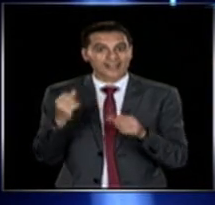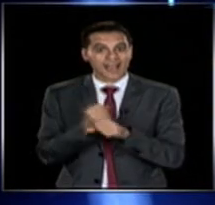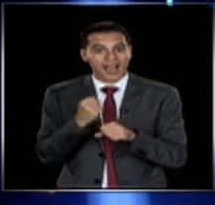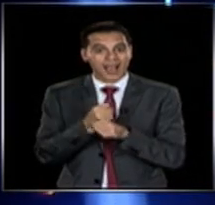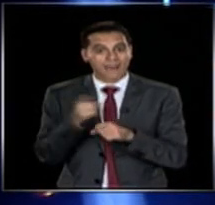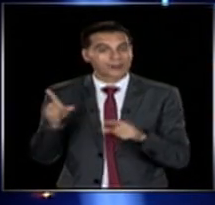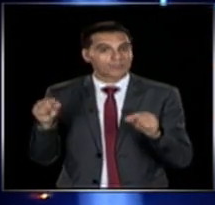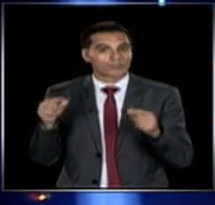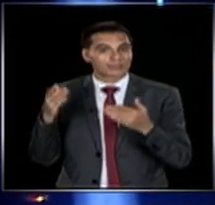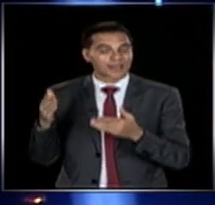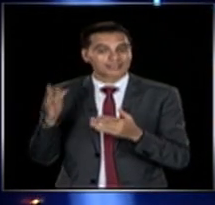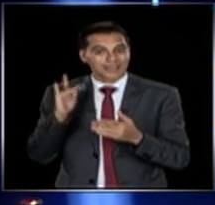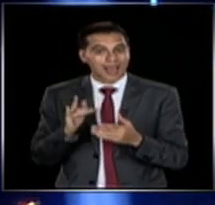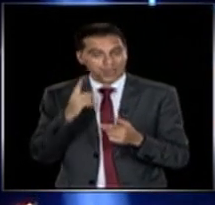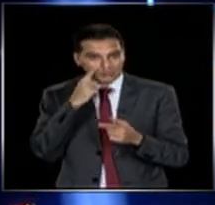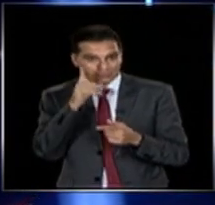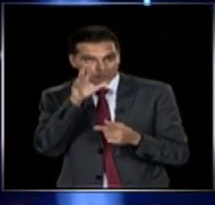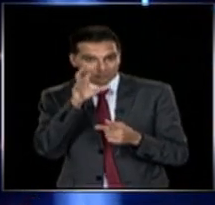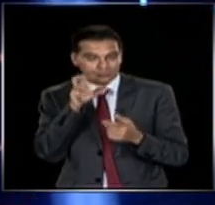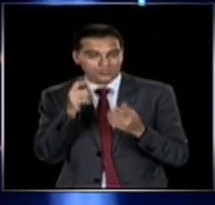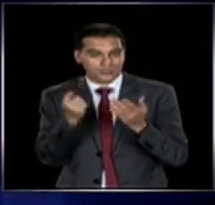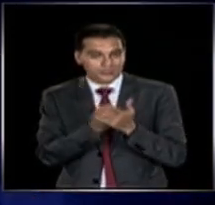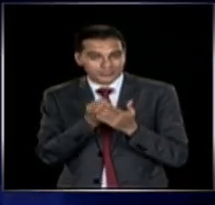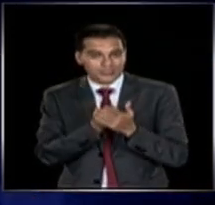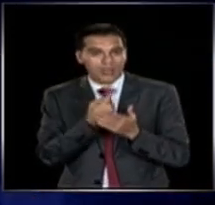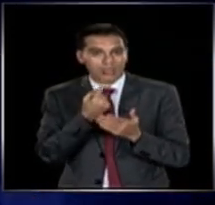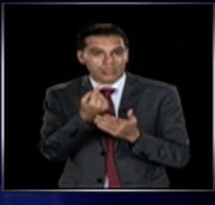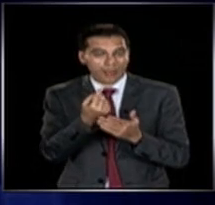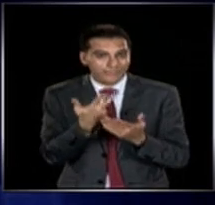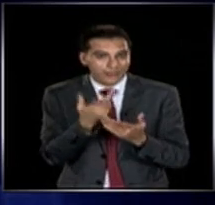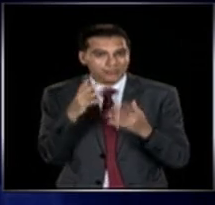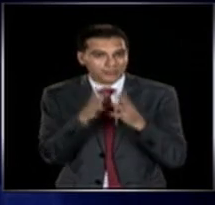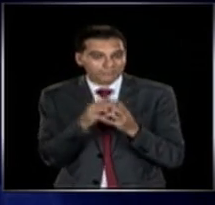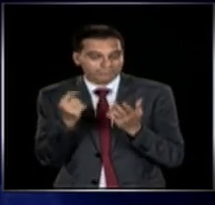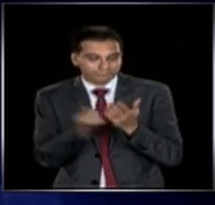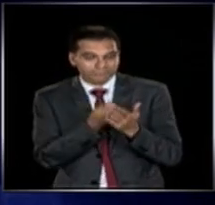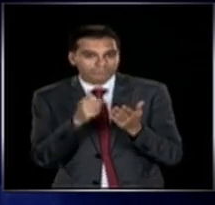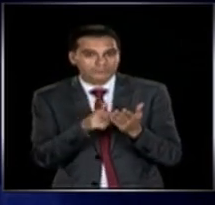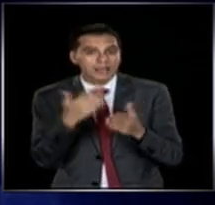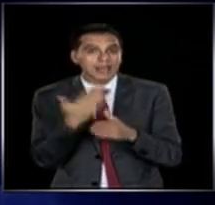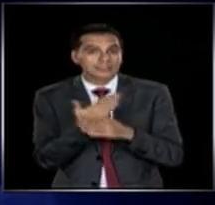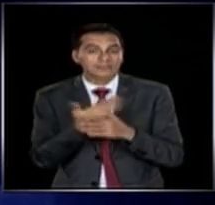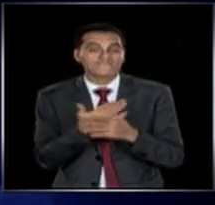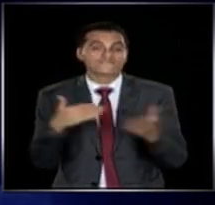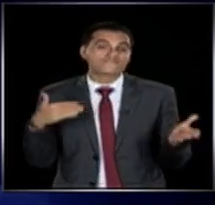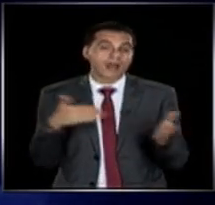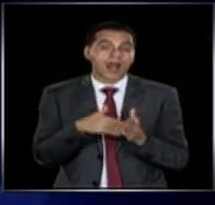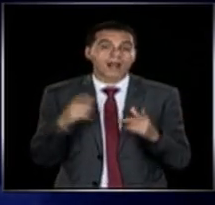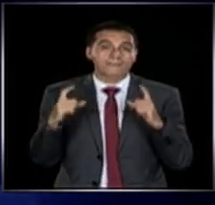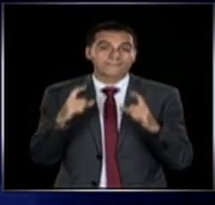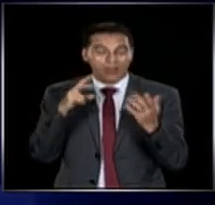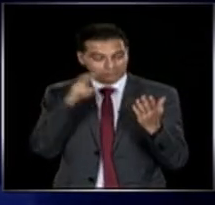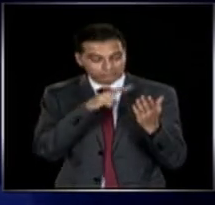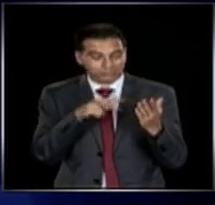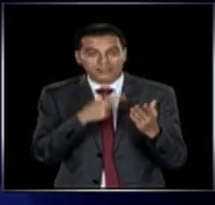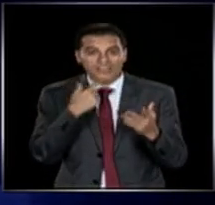جبار قاعد بيحلل وبيرصد كل الاحتياجات وكل الطلبات وكل